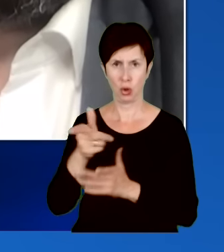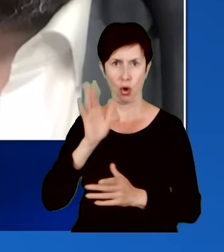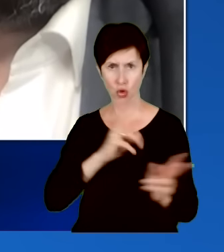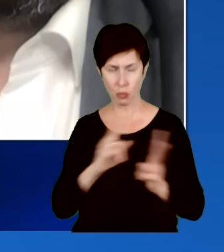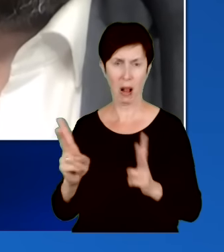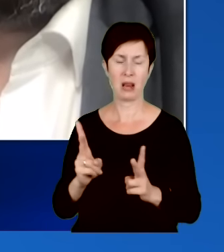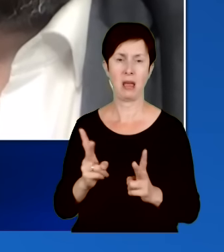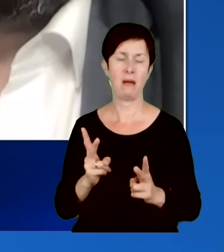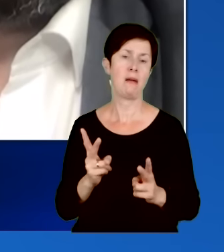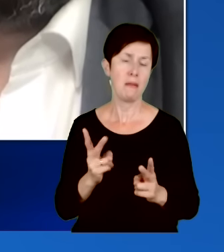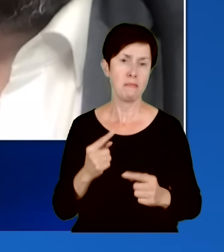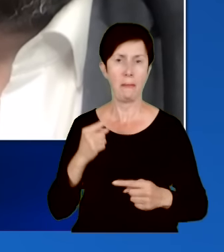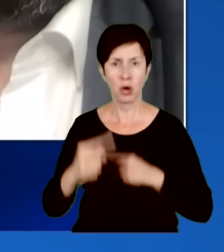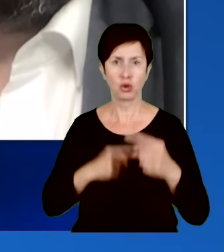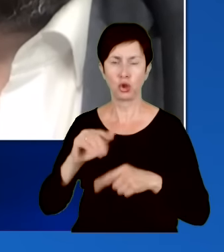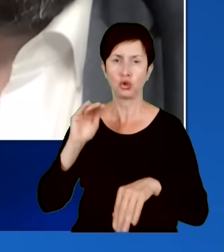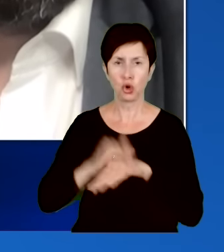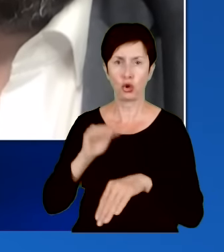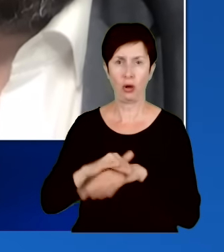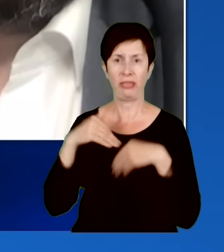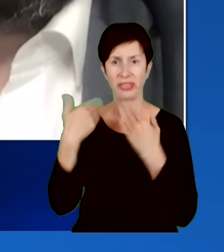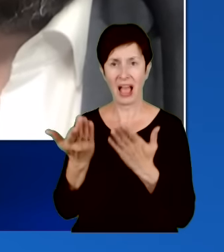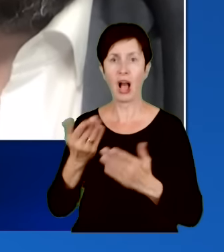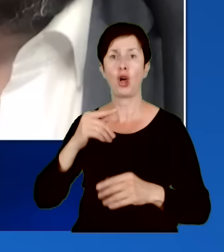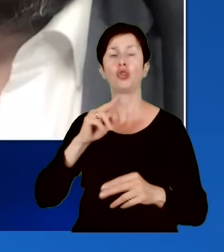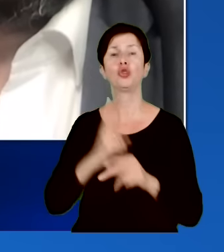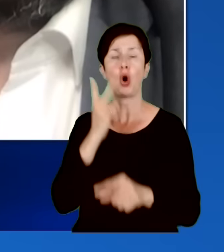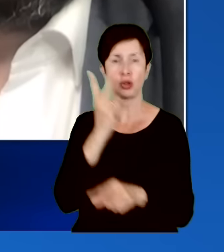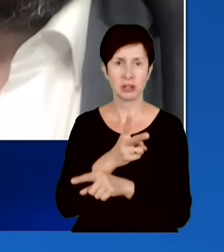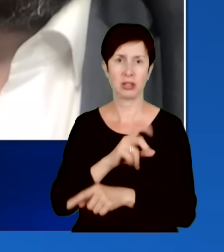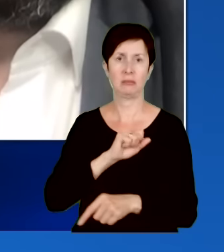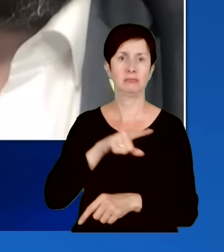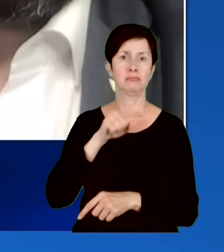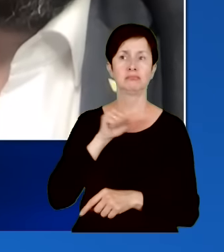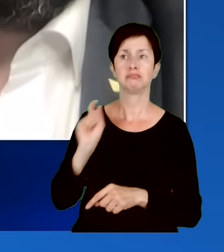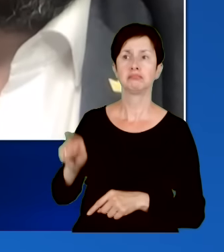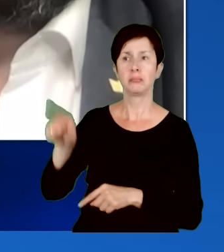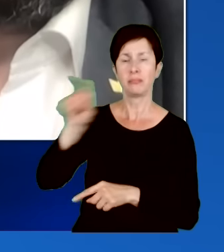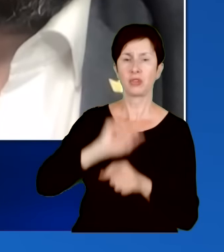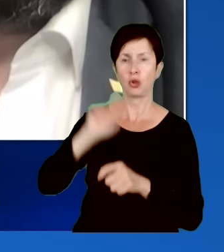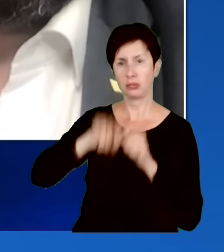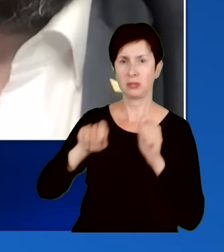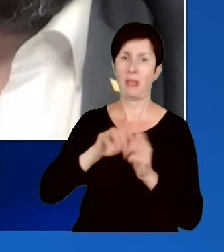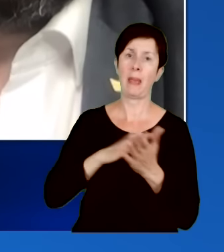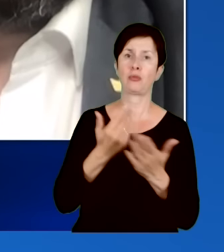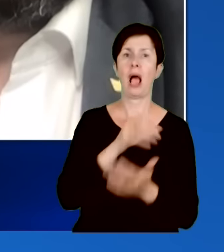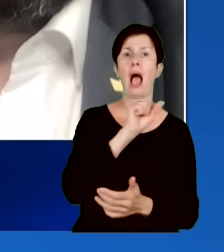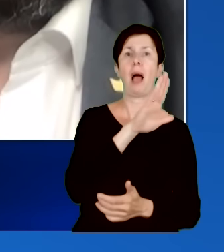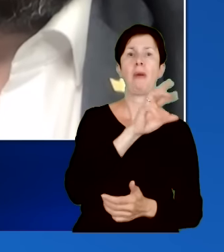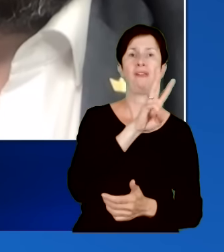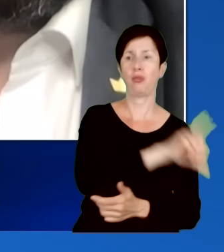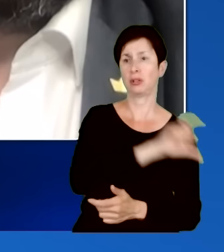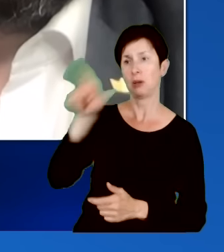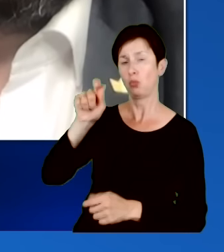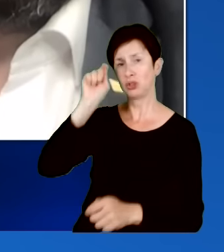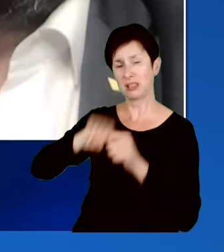ścieżkę zgody dostępu czyli czyli są sprawdzani przez przez ABW chociażby na podstawie różnego